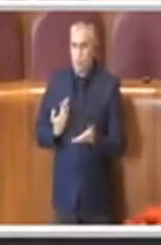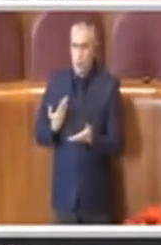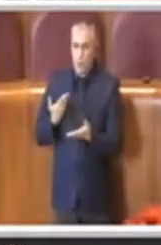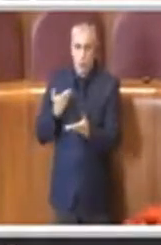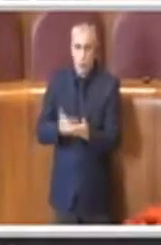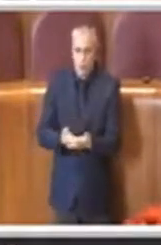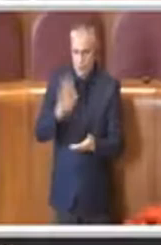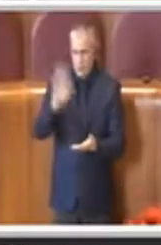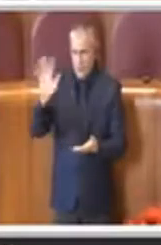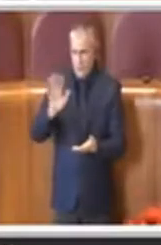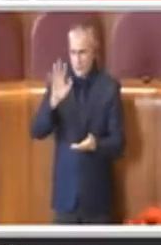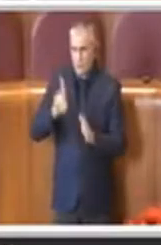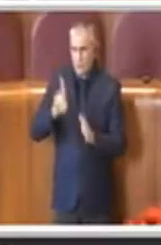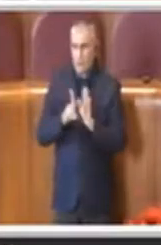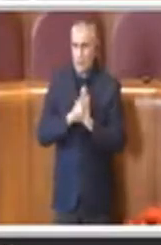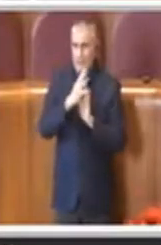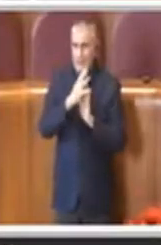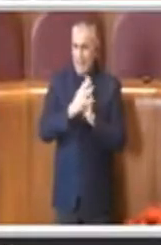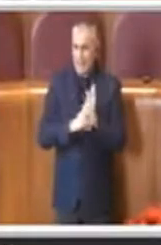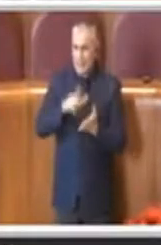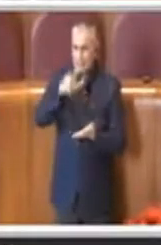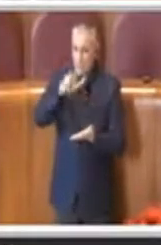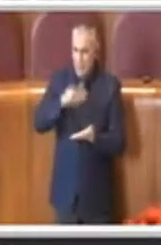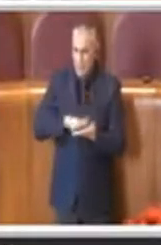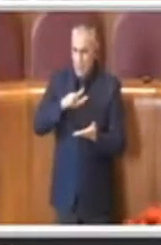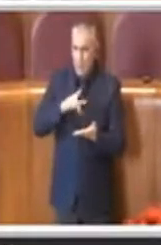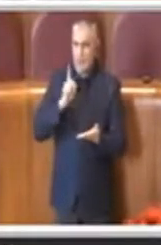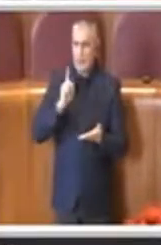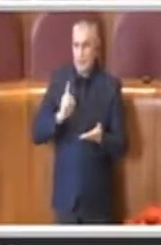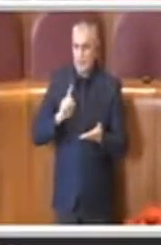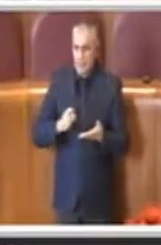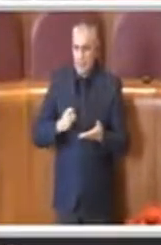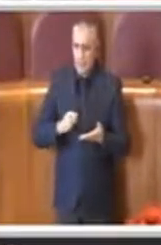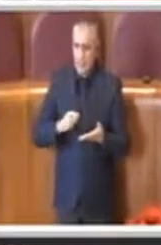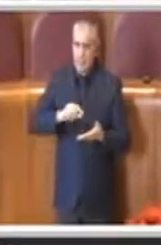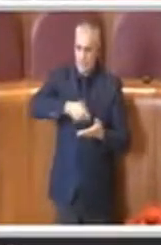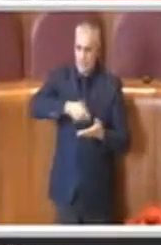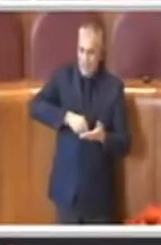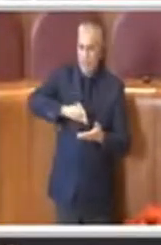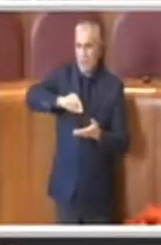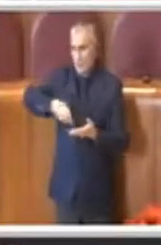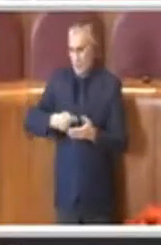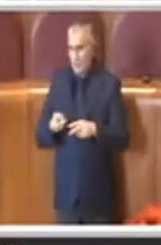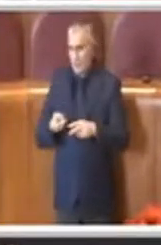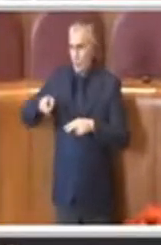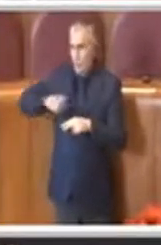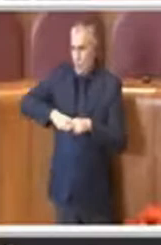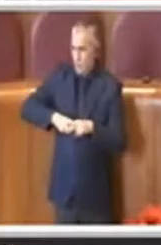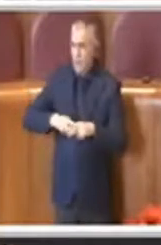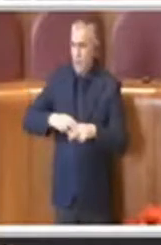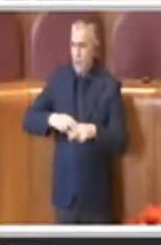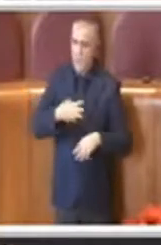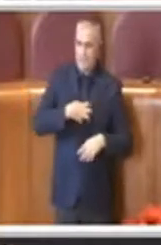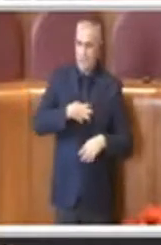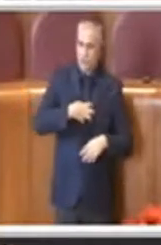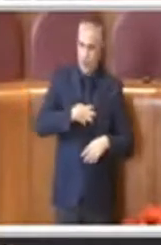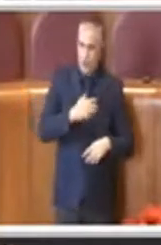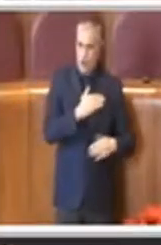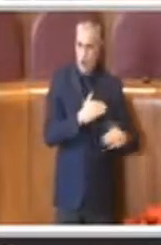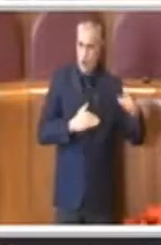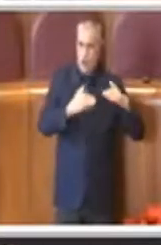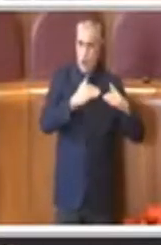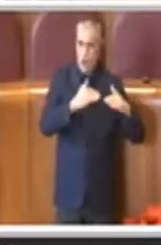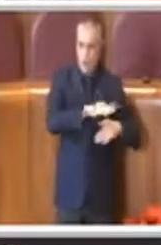proposto che le delibere fossero presentate a doppia firma, cioè sia dell'assessore all'urbanistica ma anche dell'assessore